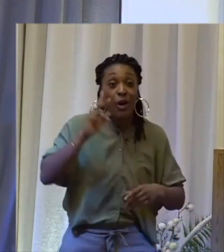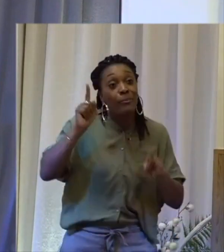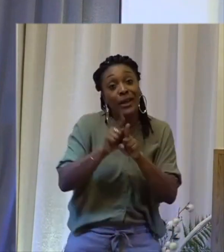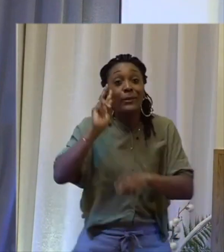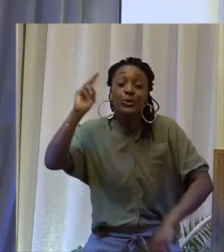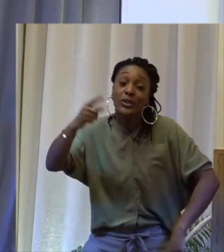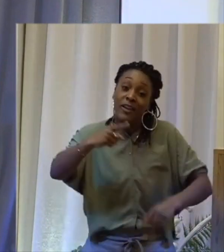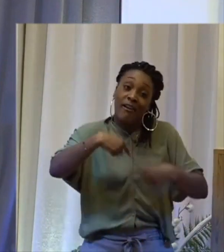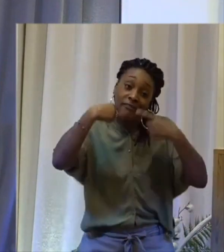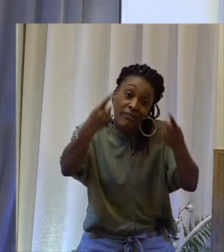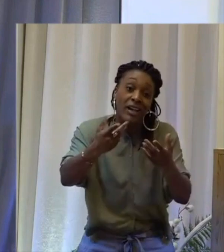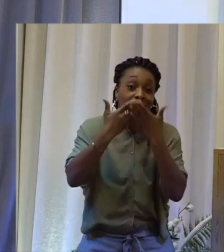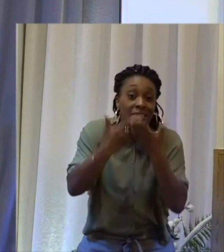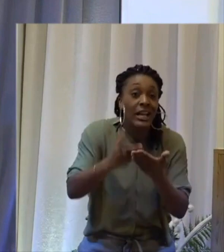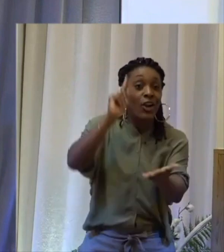synagogue.